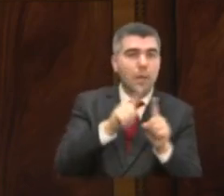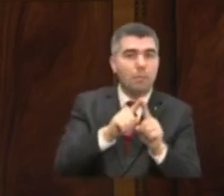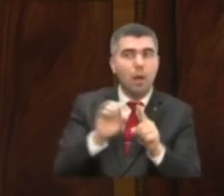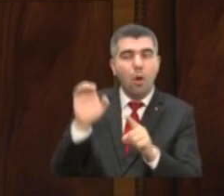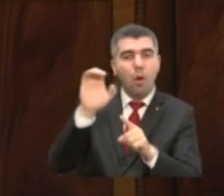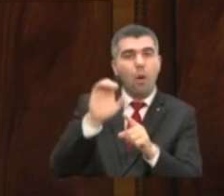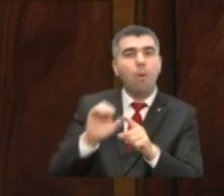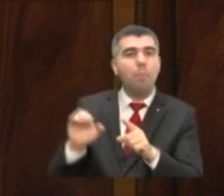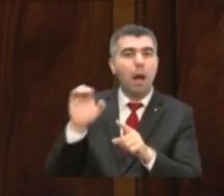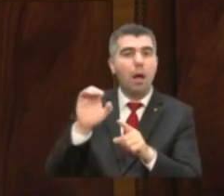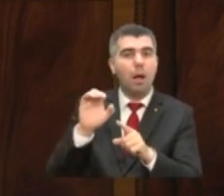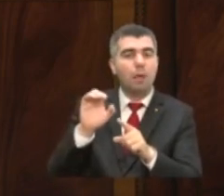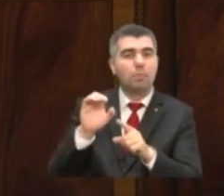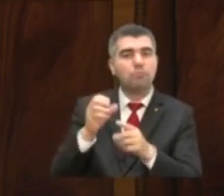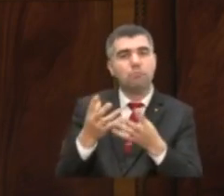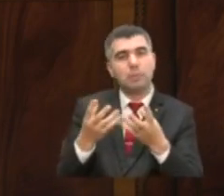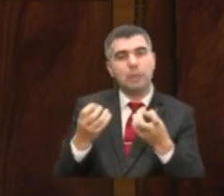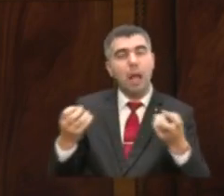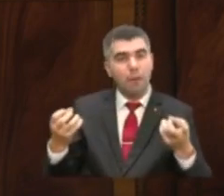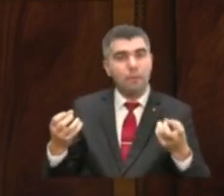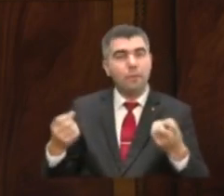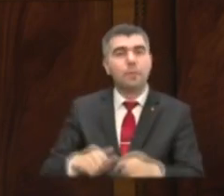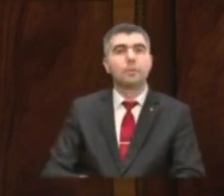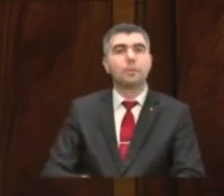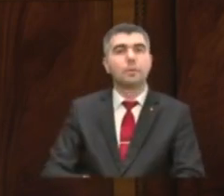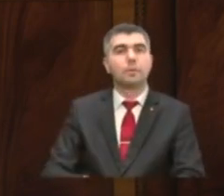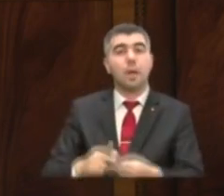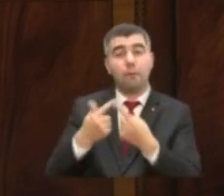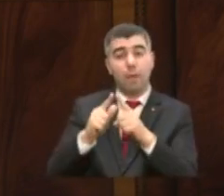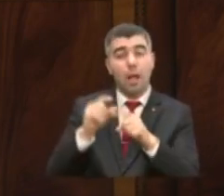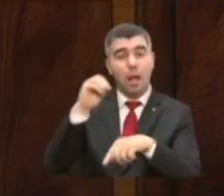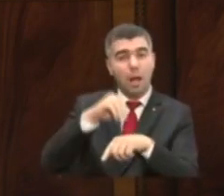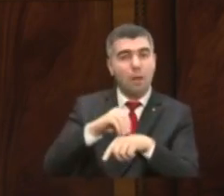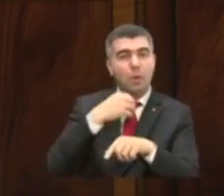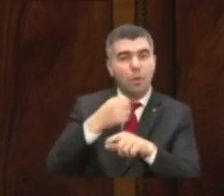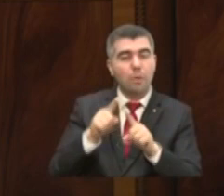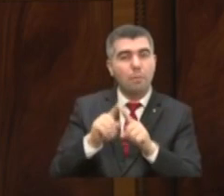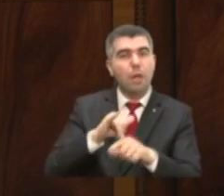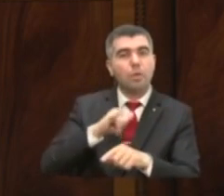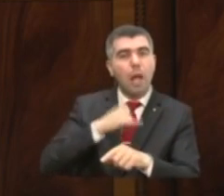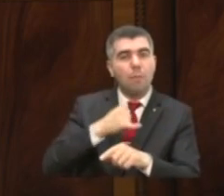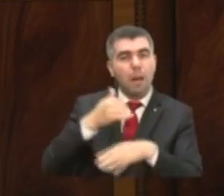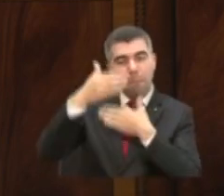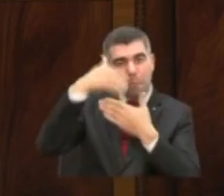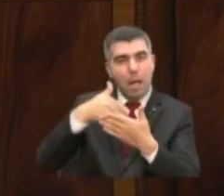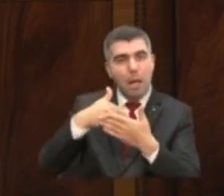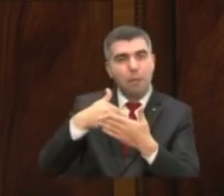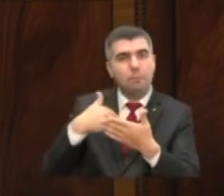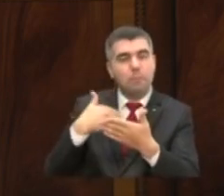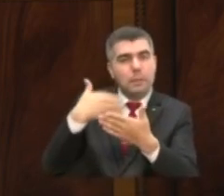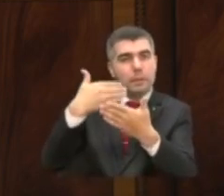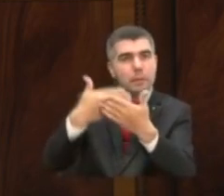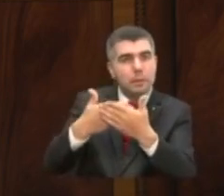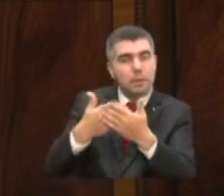فردوس الأوروبي بوتيرة متسارعة، بل الأخطر من ذلك وعودة الشباب المغربي بقوة من جديد في الآونة الأخيرة